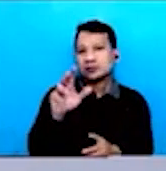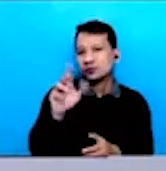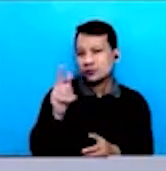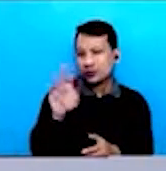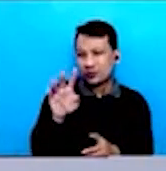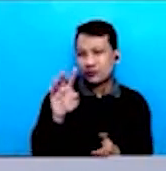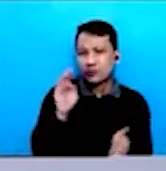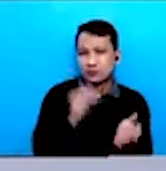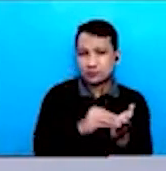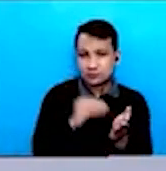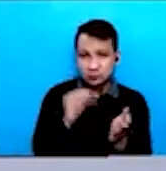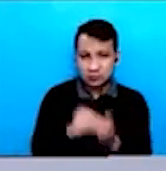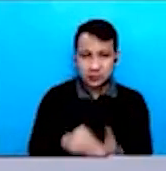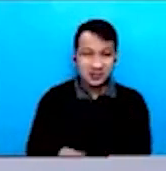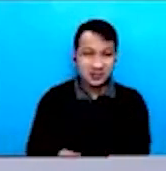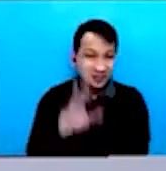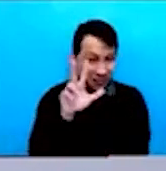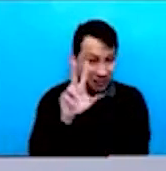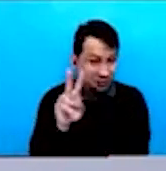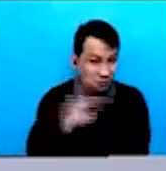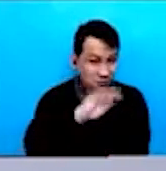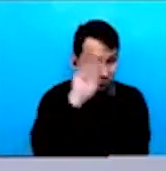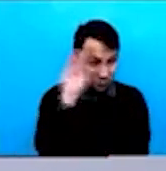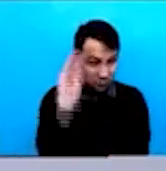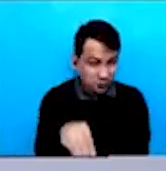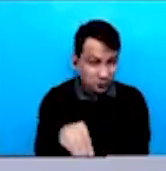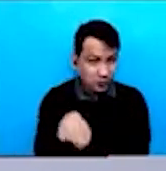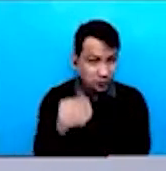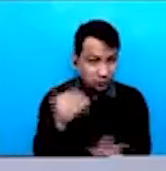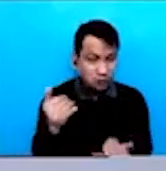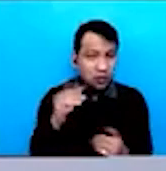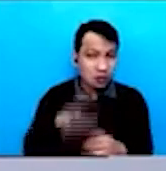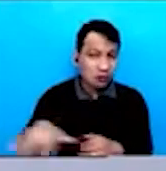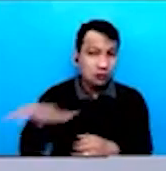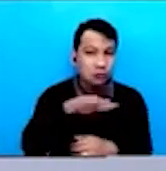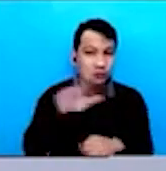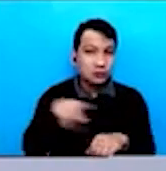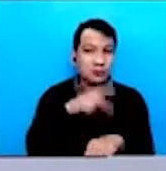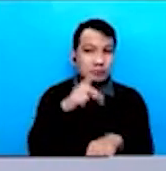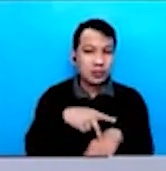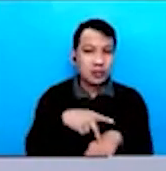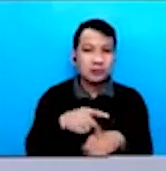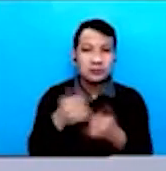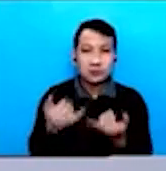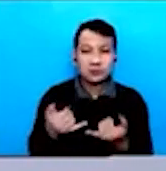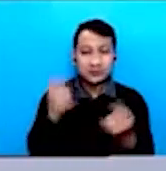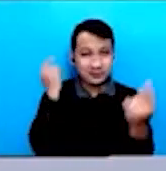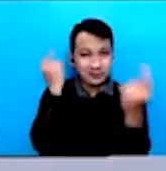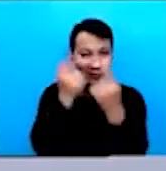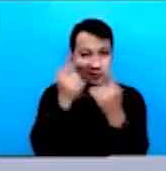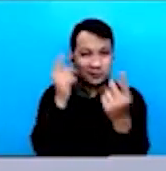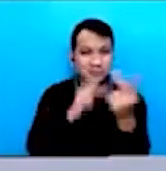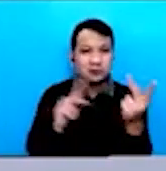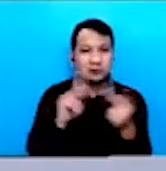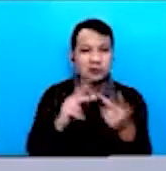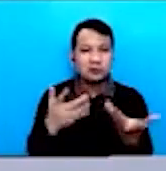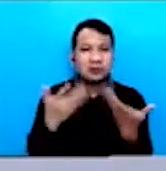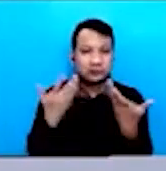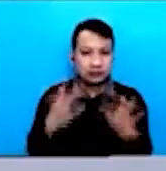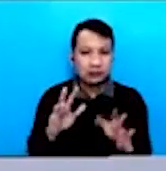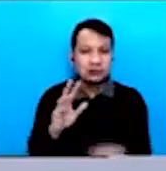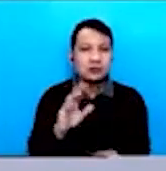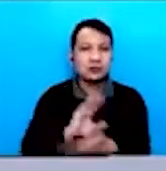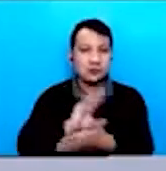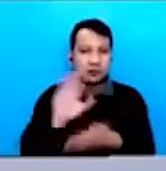o 32% pa lang po nationwide o 32% pa lang sa target population ang nakatanggap ng full